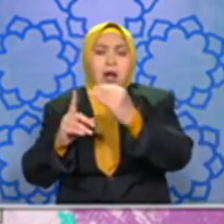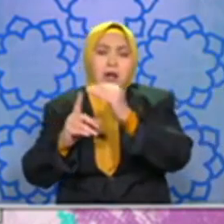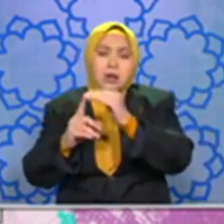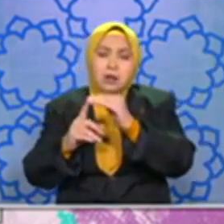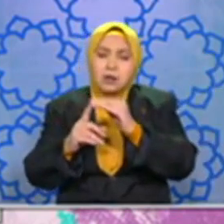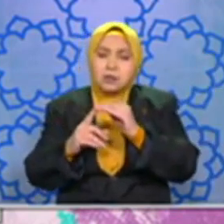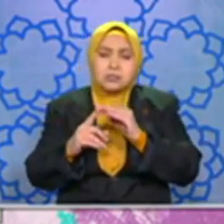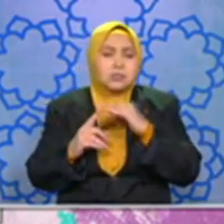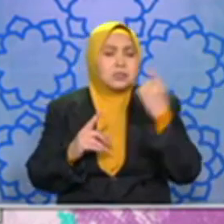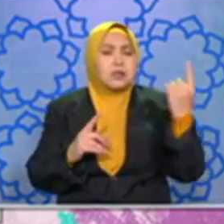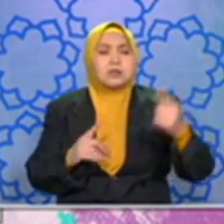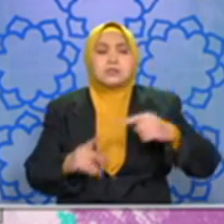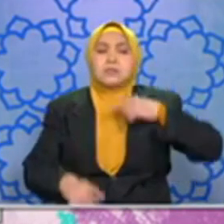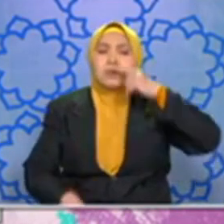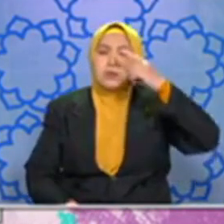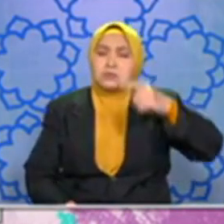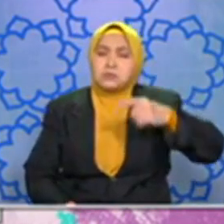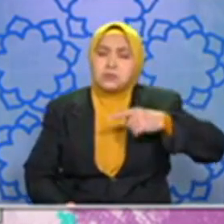والأرض